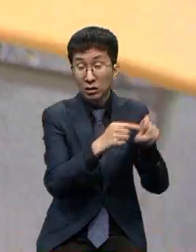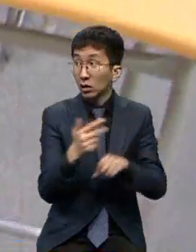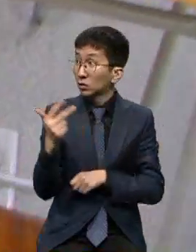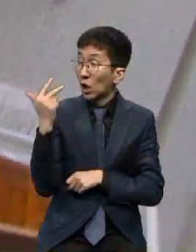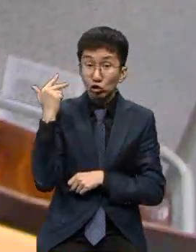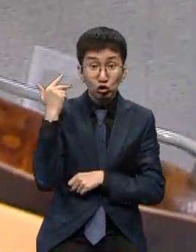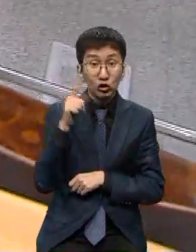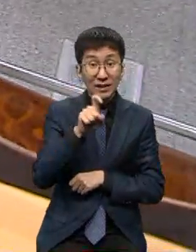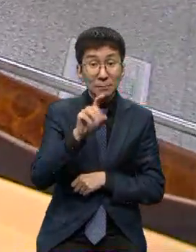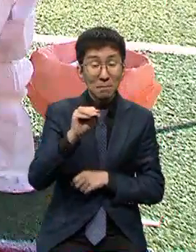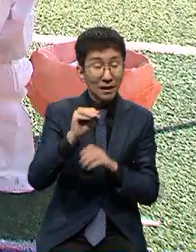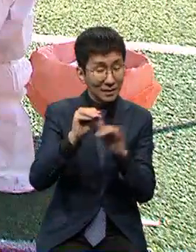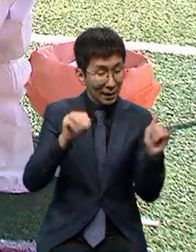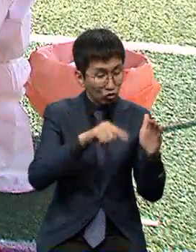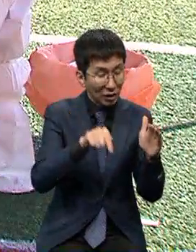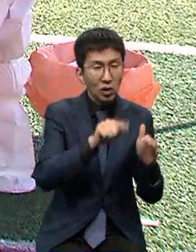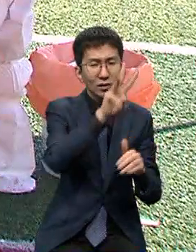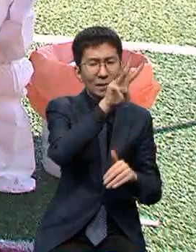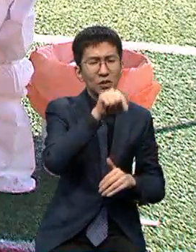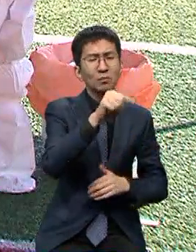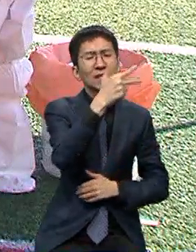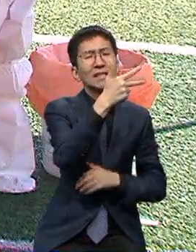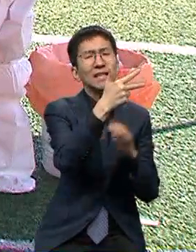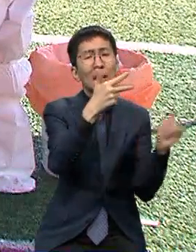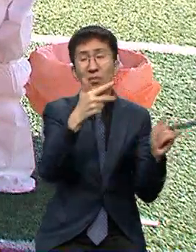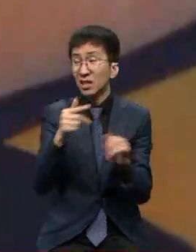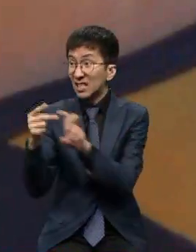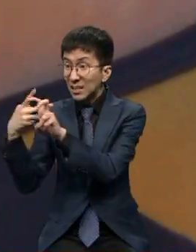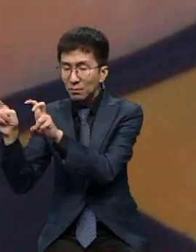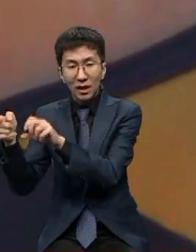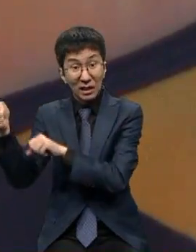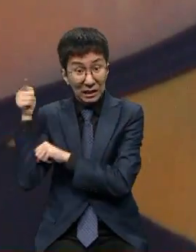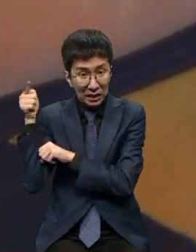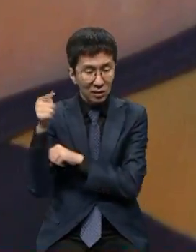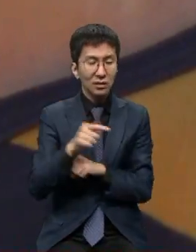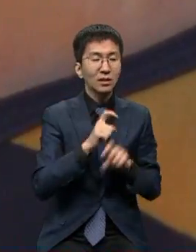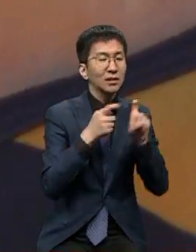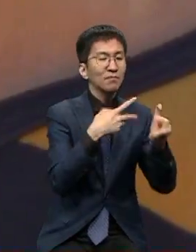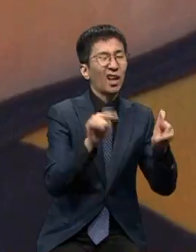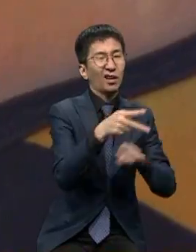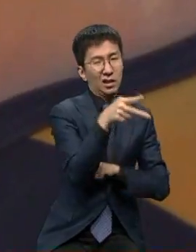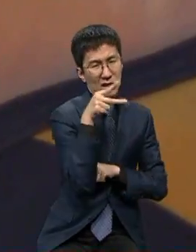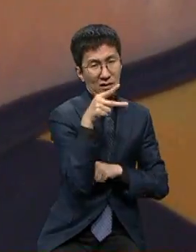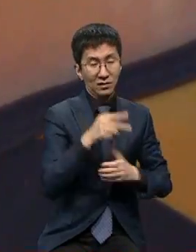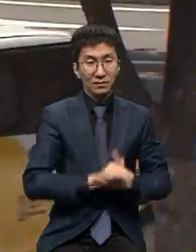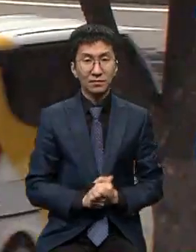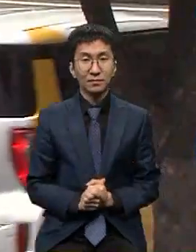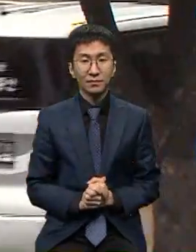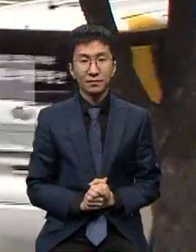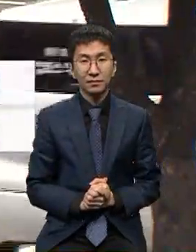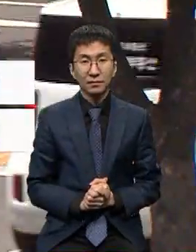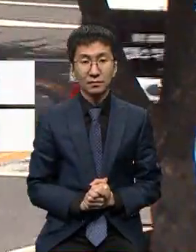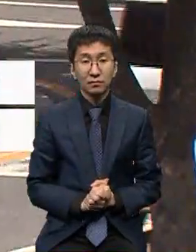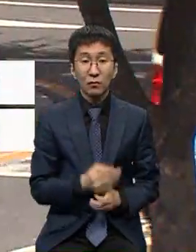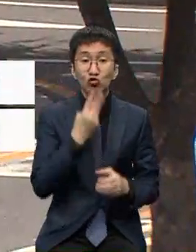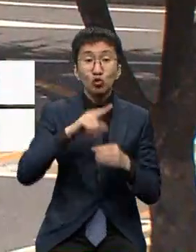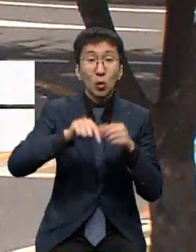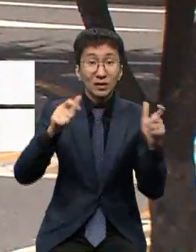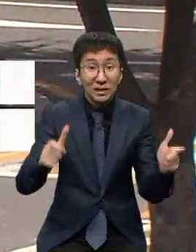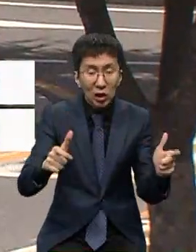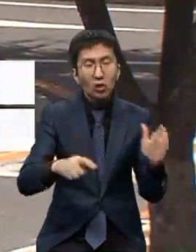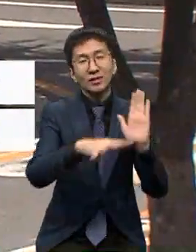명당 3.7명으로 20대에 이어 가장 많아진 점도 걱정스러운 부분입니다. 수도권